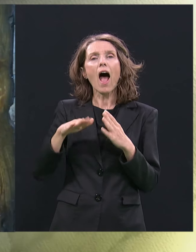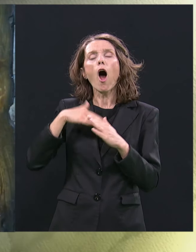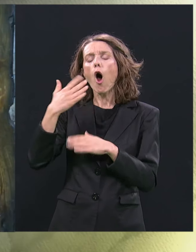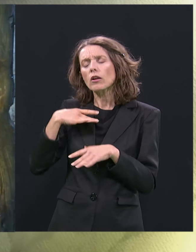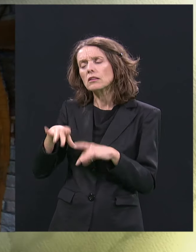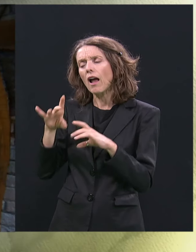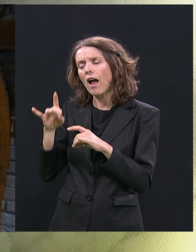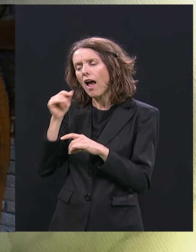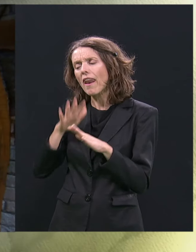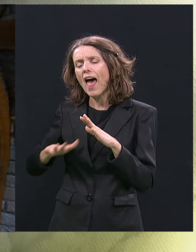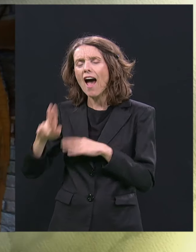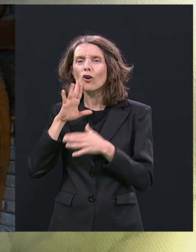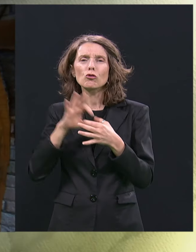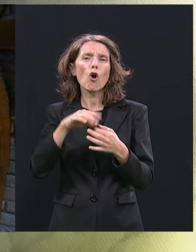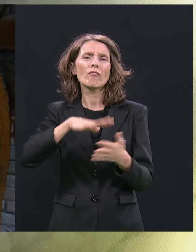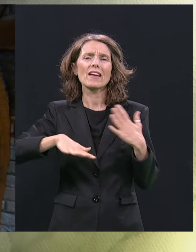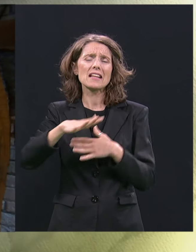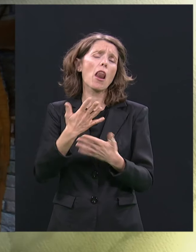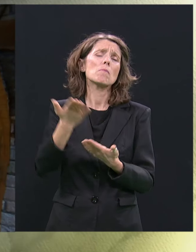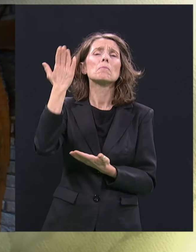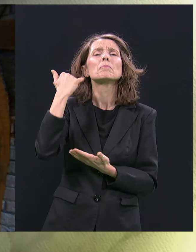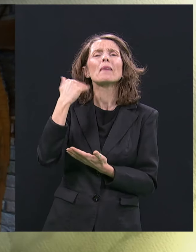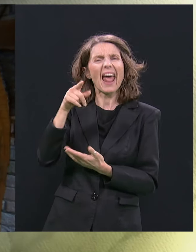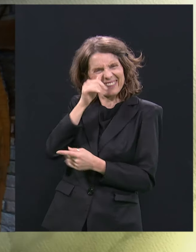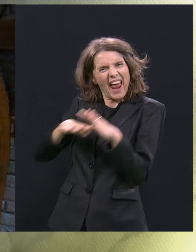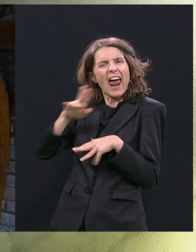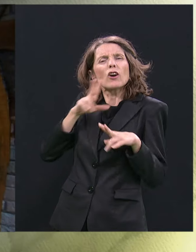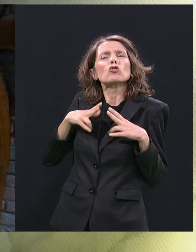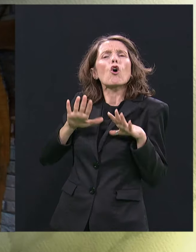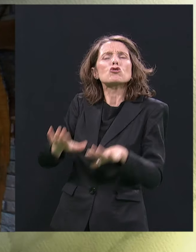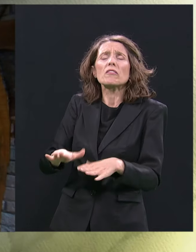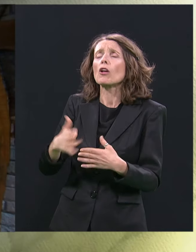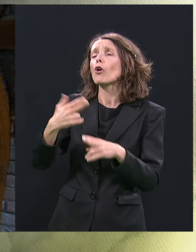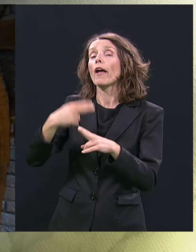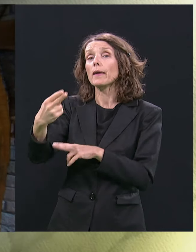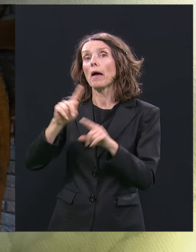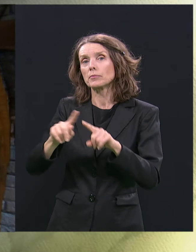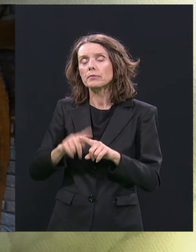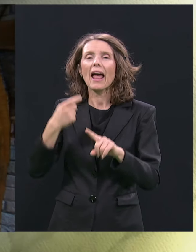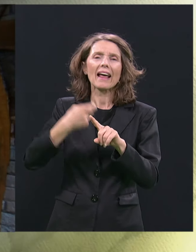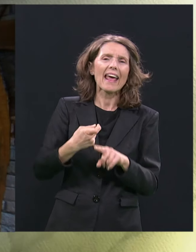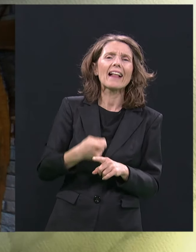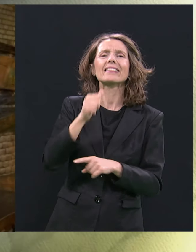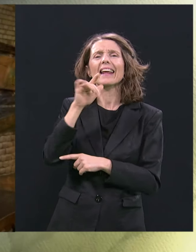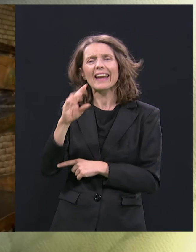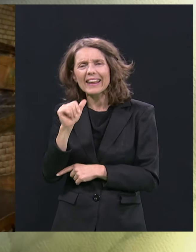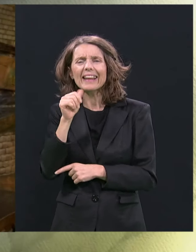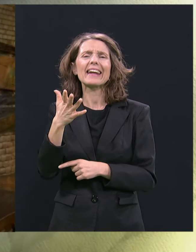Dimitrija, Anastasiju. Tu su Kelti, neko nas je zvao Slovenima, Ilirima, Helmima,